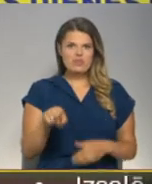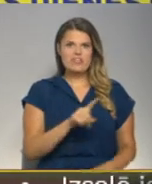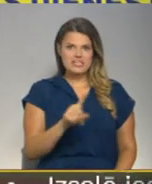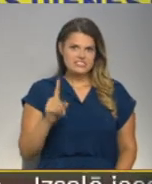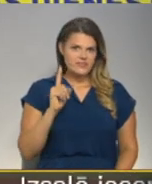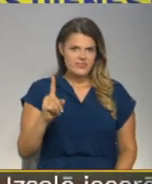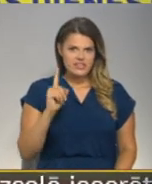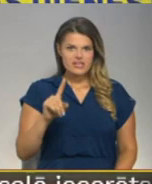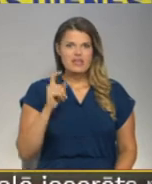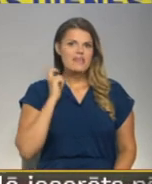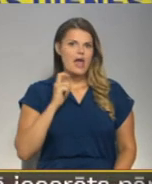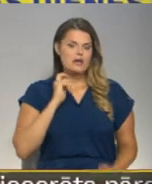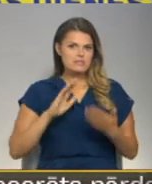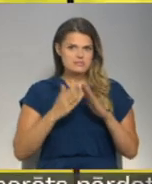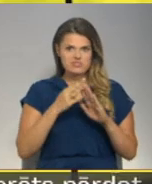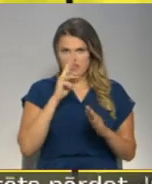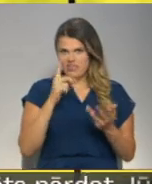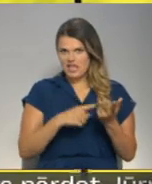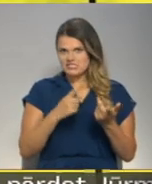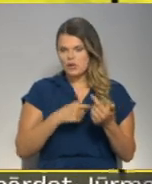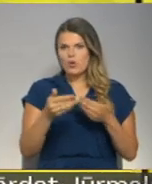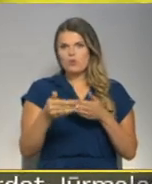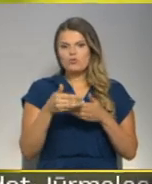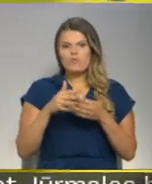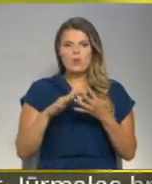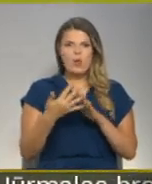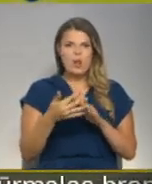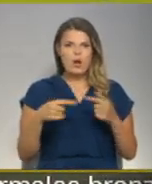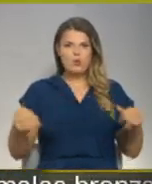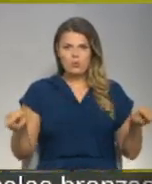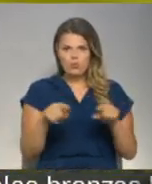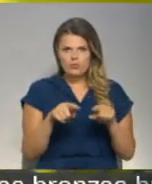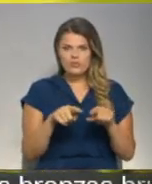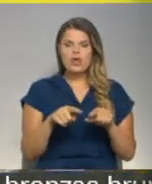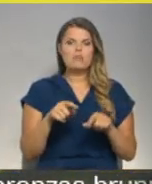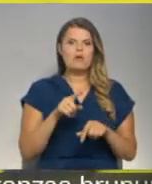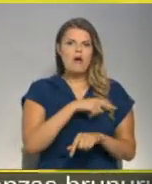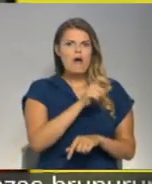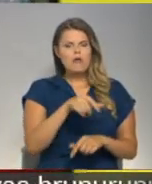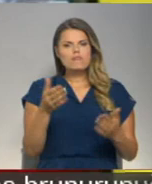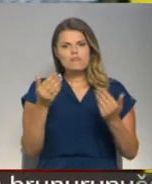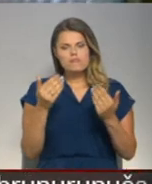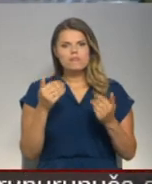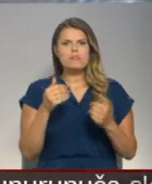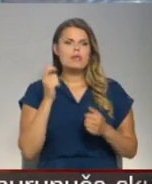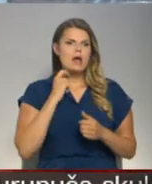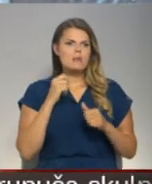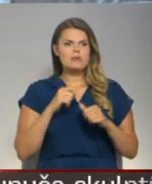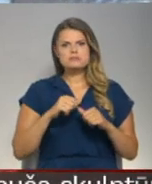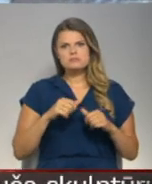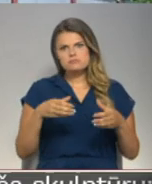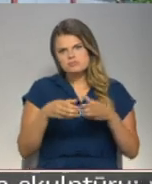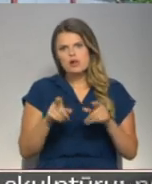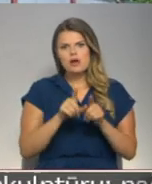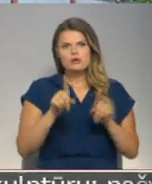tikai Jēkabpils pilsētā, neskaitot tuvāko lauku teritoriju. Mediķi aicina ņemt vērā to, ka Jēkabpils brigādēm atsevišķos